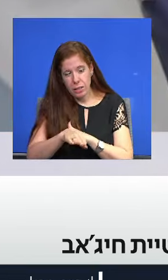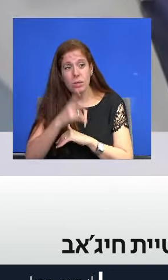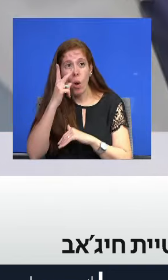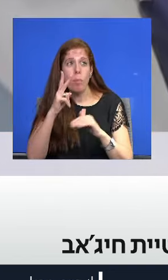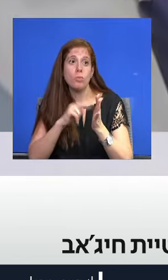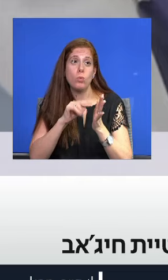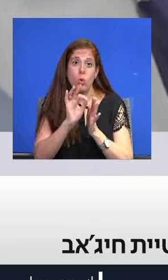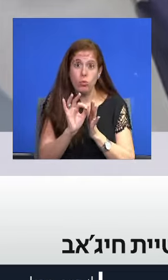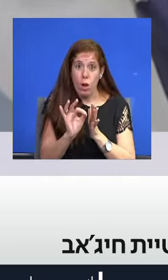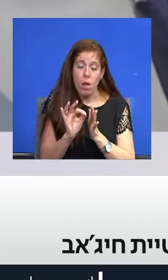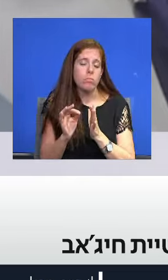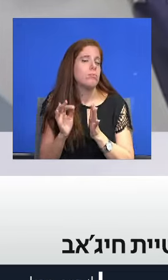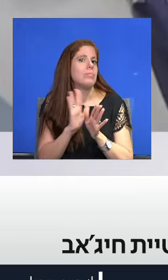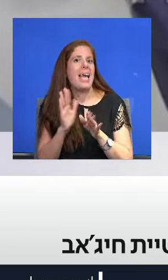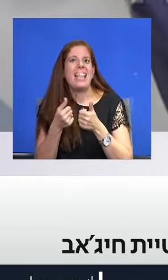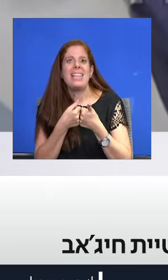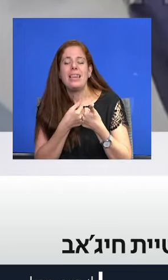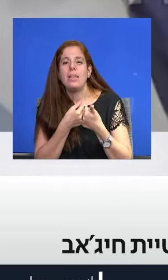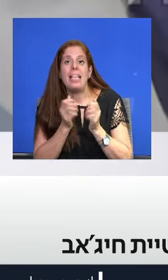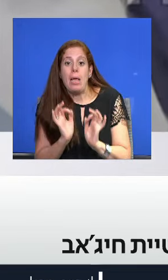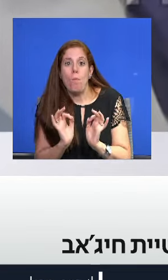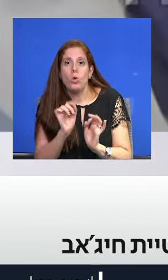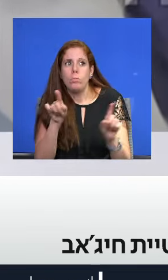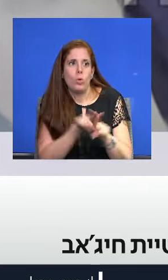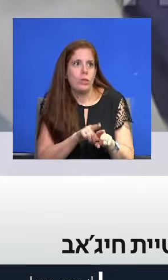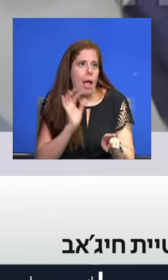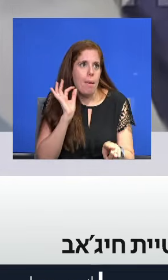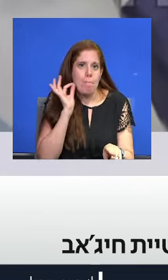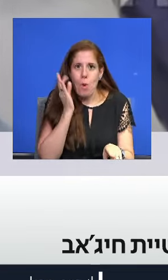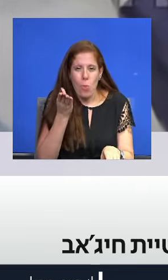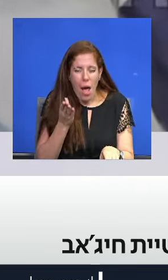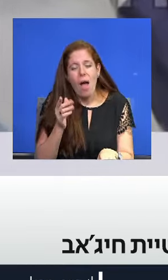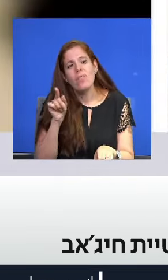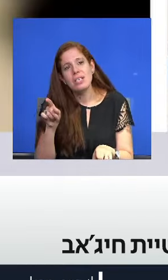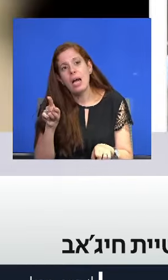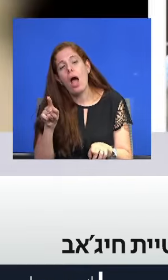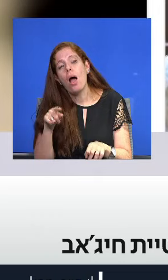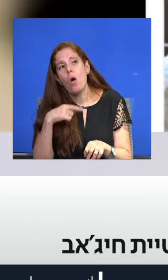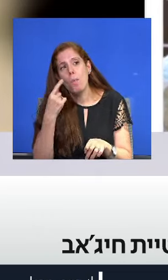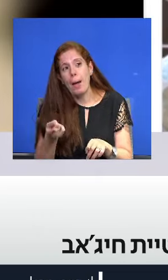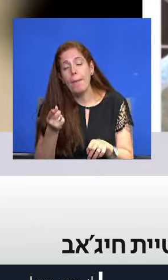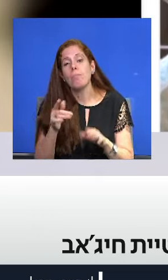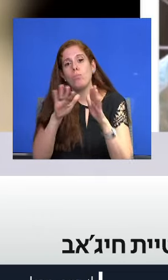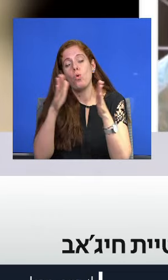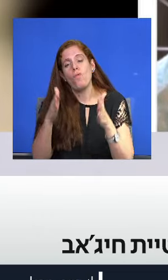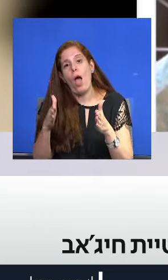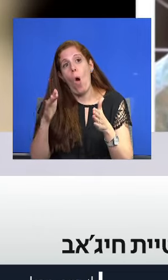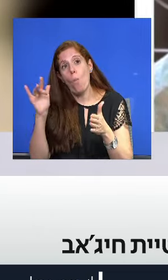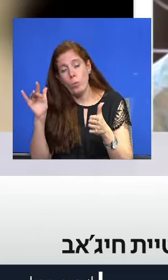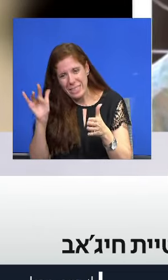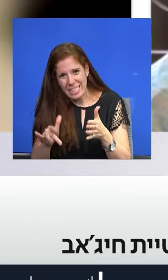החברתיות. צריך להגיד, אין אימות שאכן מדובר באותה נערה, אבל כך מפיצים גם גופי אופוזיציה וגם גולשים ברשת